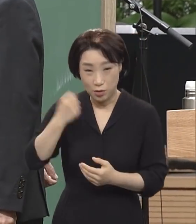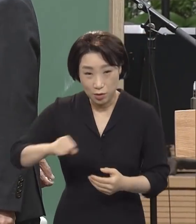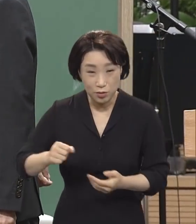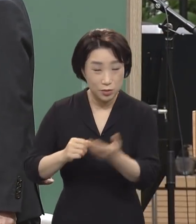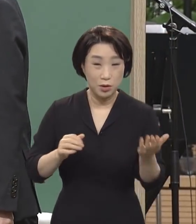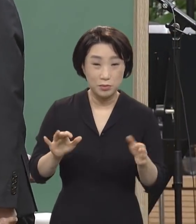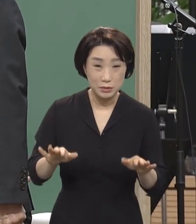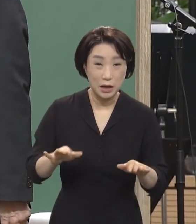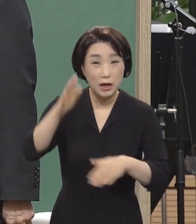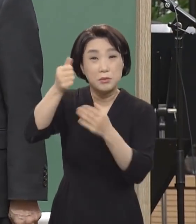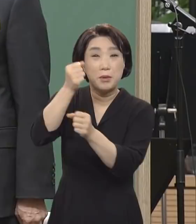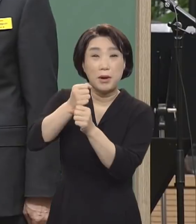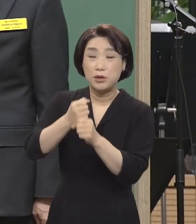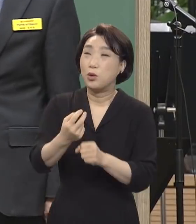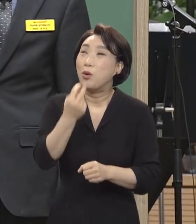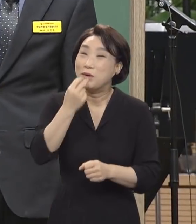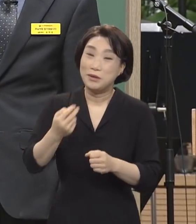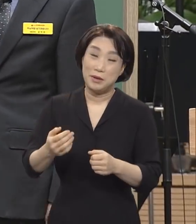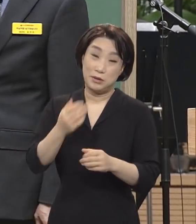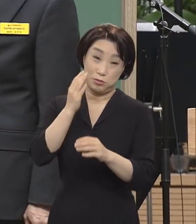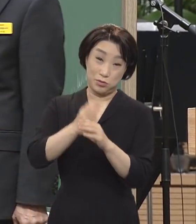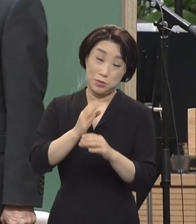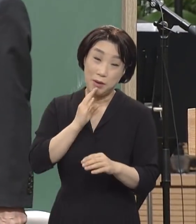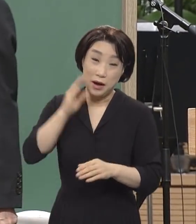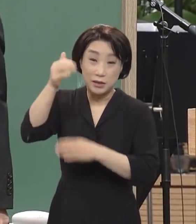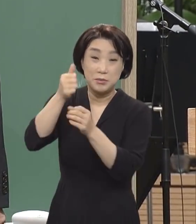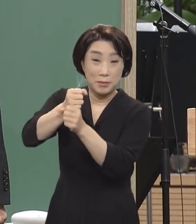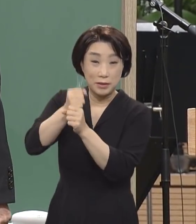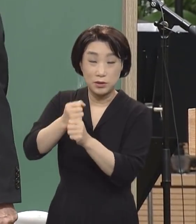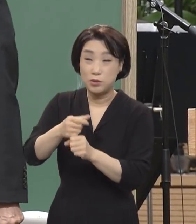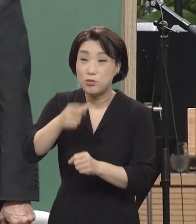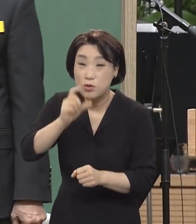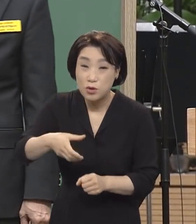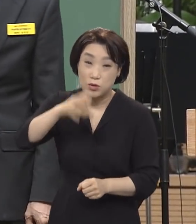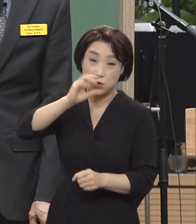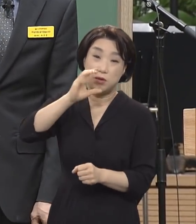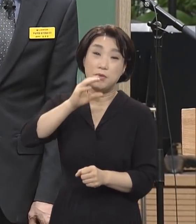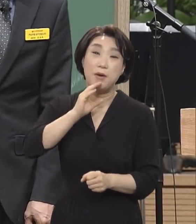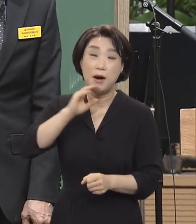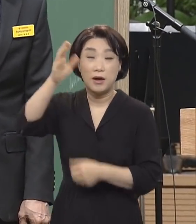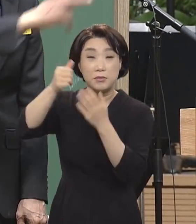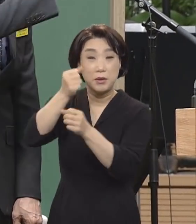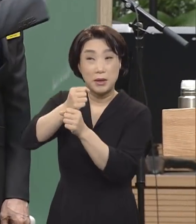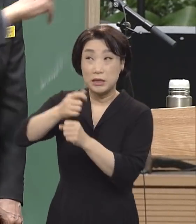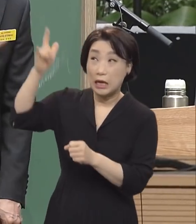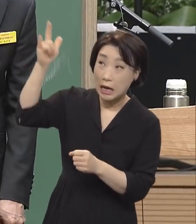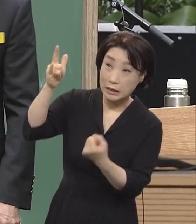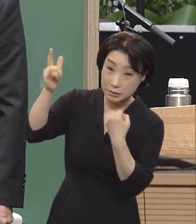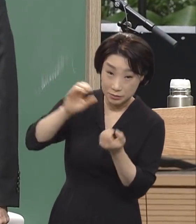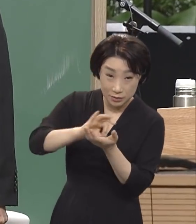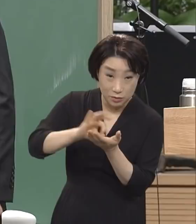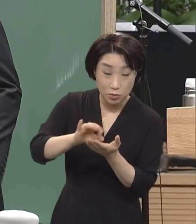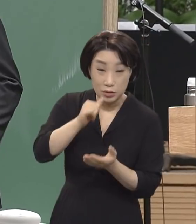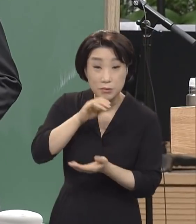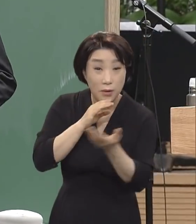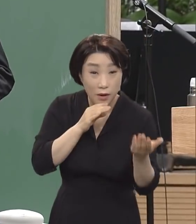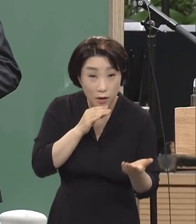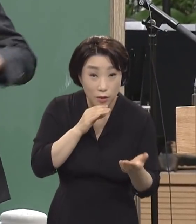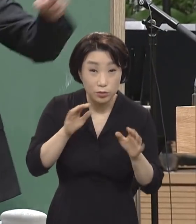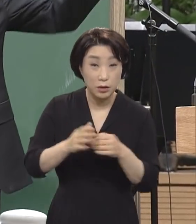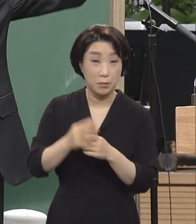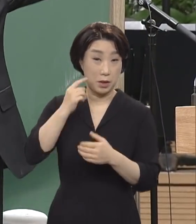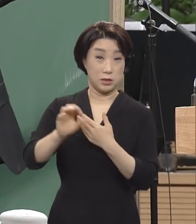하나님이 만든 궁지를 마시고 하나님이 만든 물을 먹고 하나님이 만든 태양에너지를 가지고 살면서